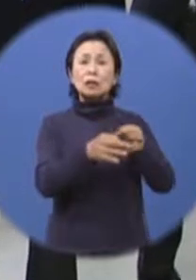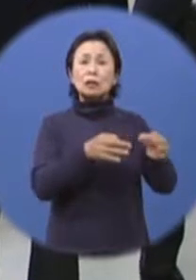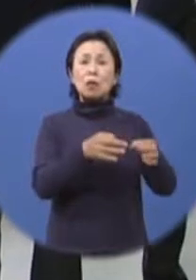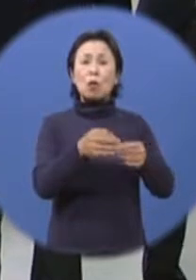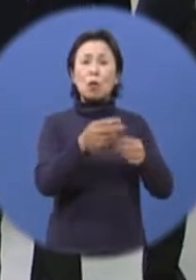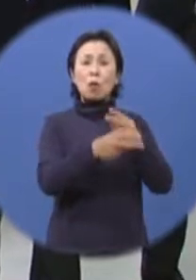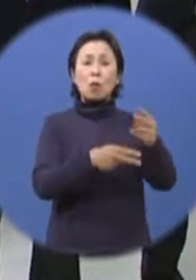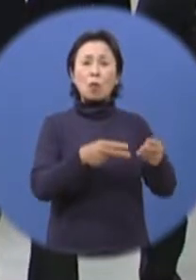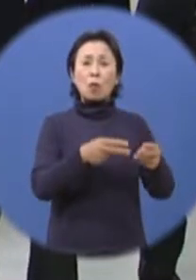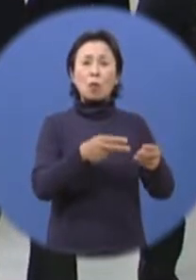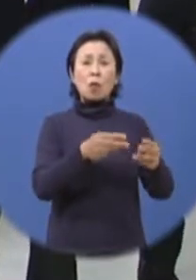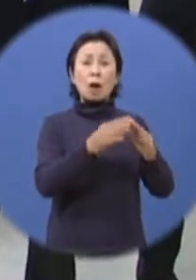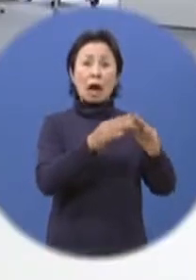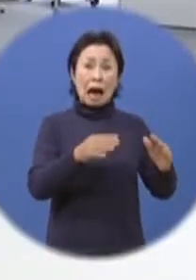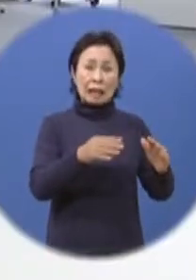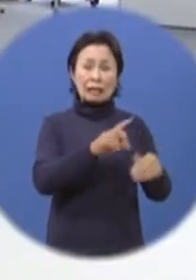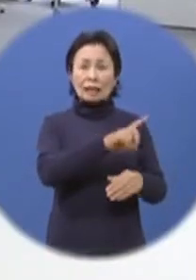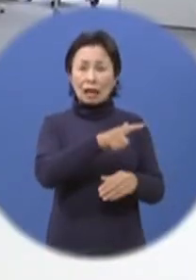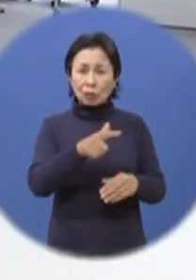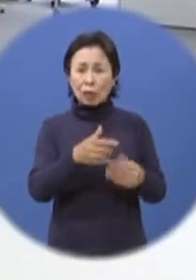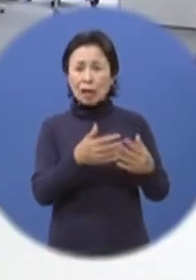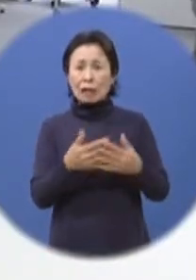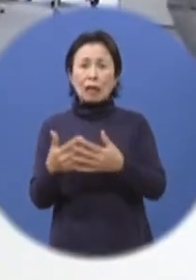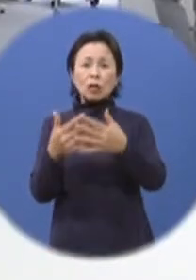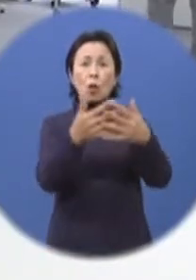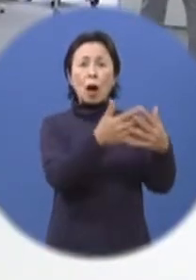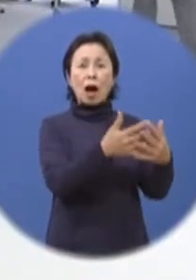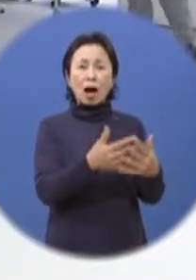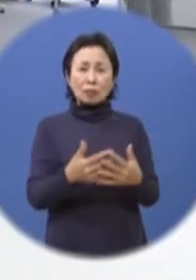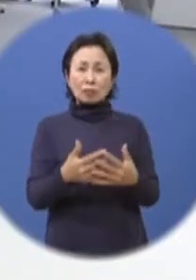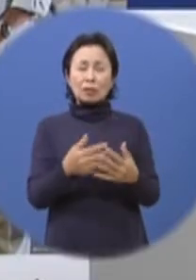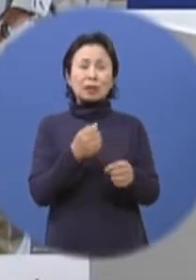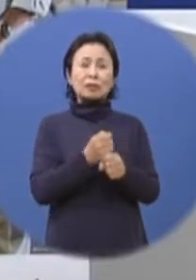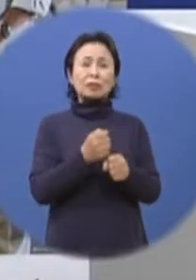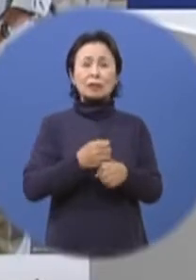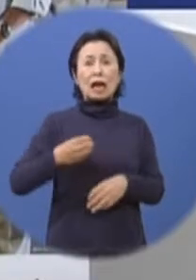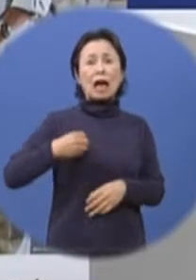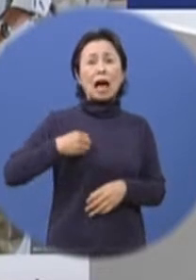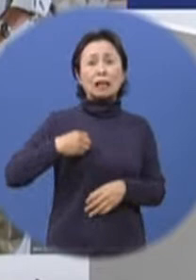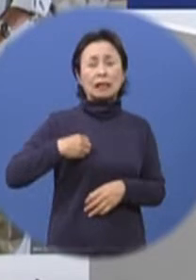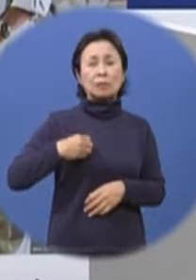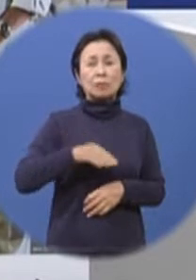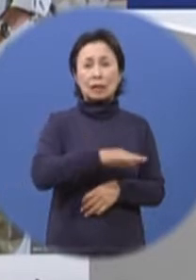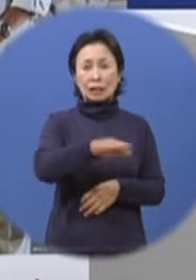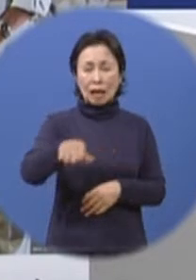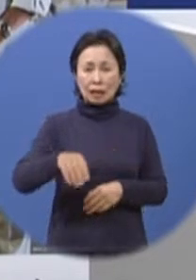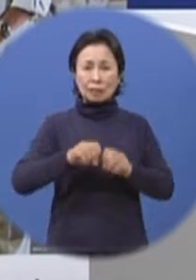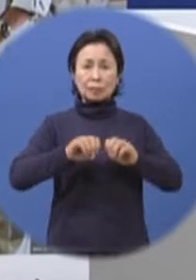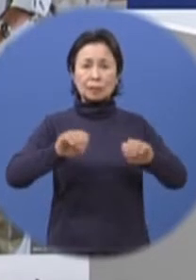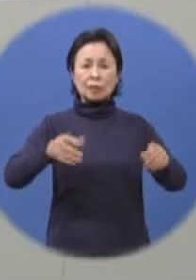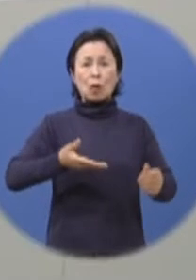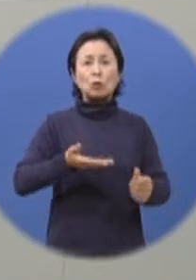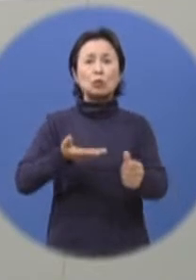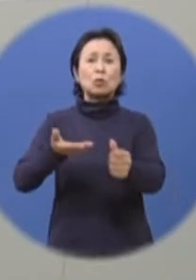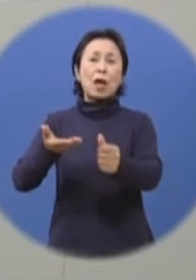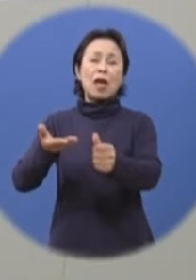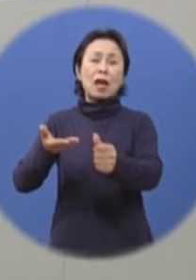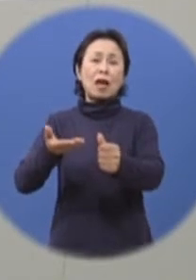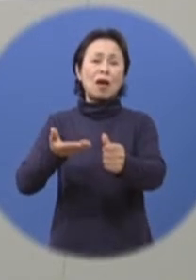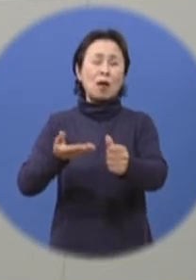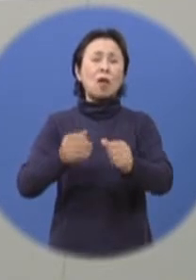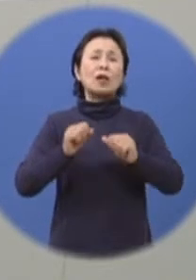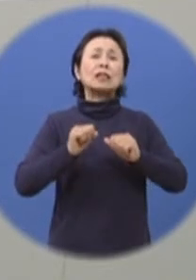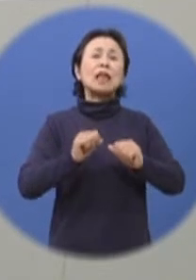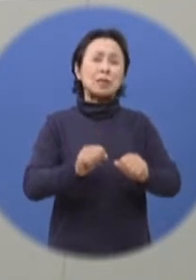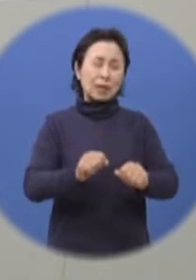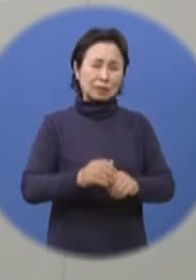ネットワークをつくってもらってはい口で一生懸命会員の皆さん何かにオススメおりましているん